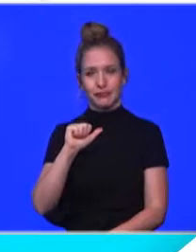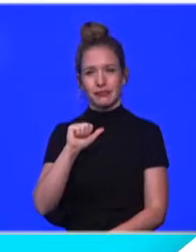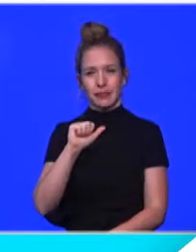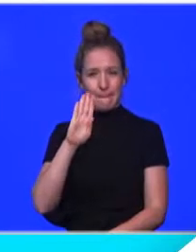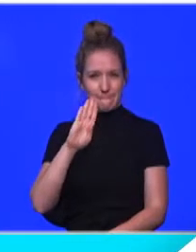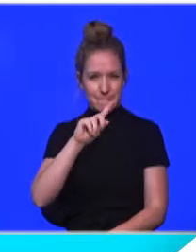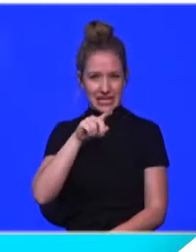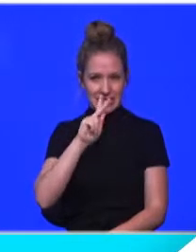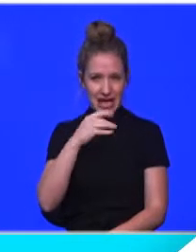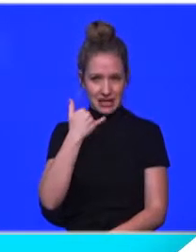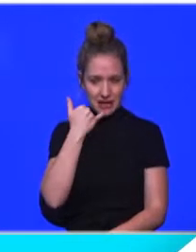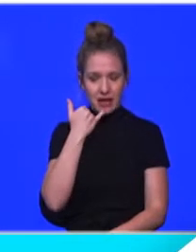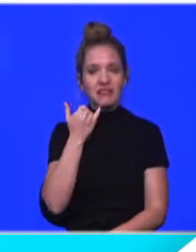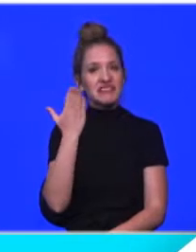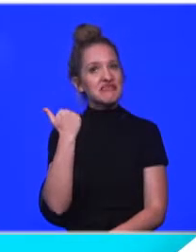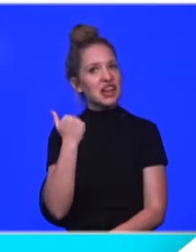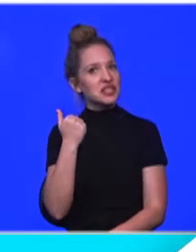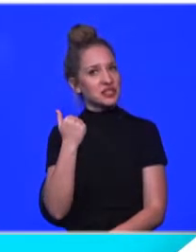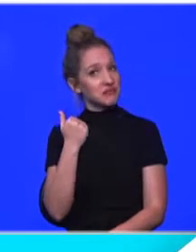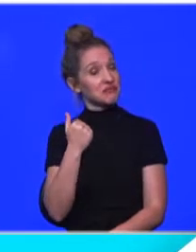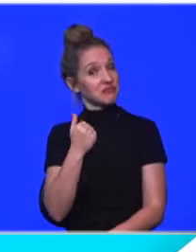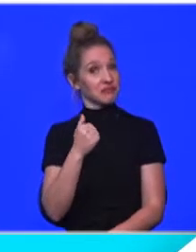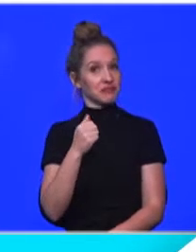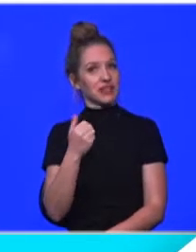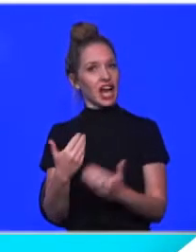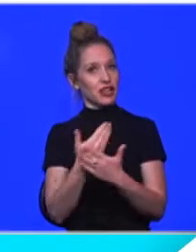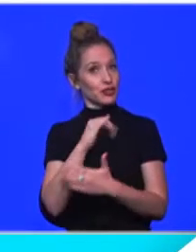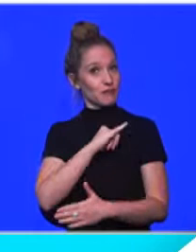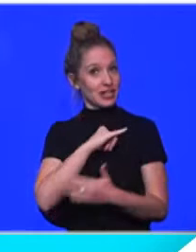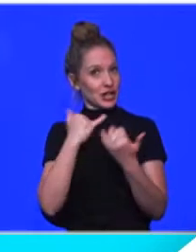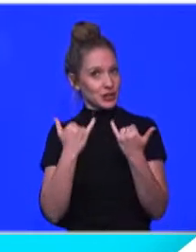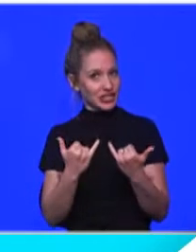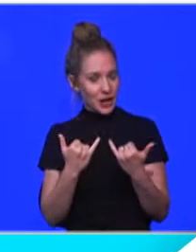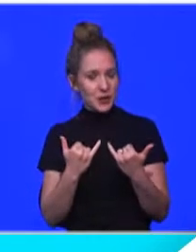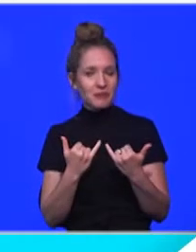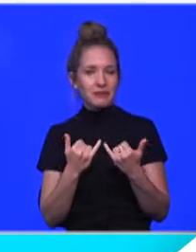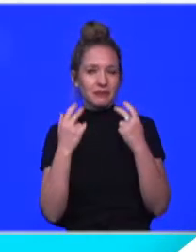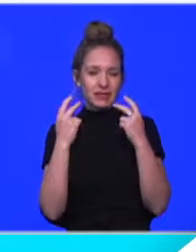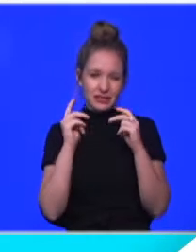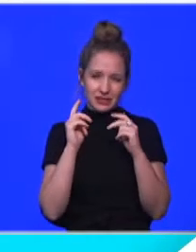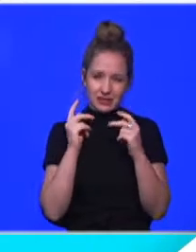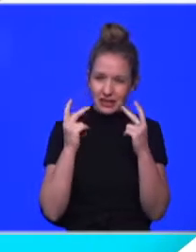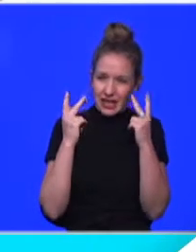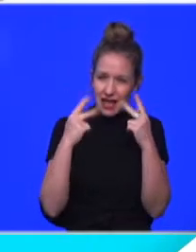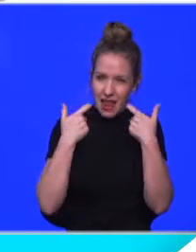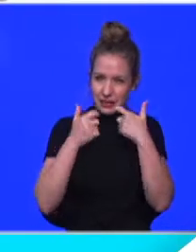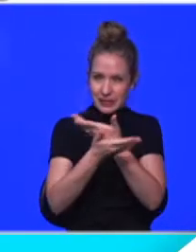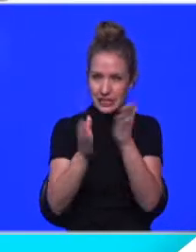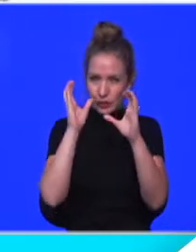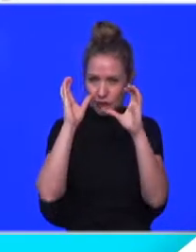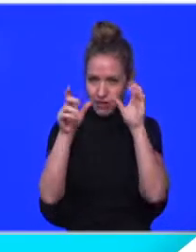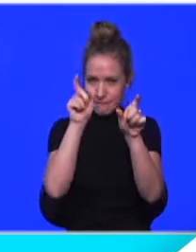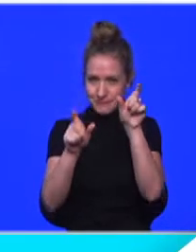ואני חייבת להגיד שהיו כמה כותרות מעניינות היום. רק אולי שווה להסביר לצופים שלנו, כל המטרה